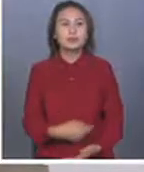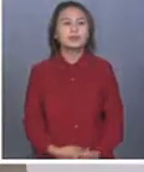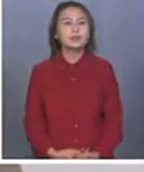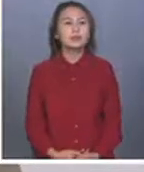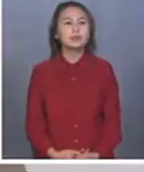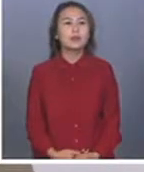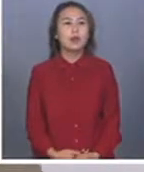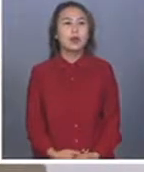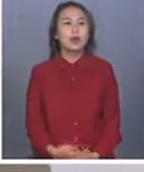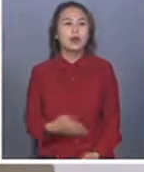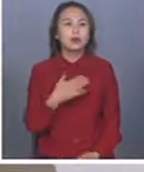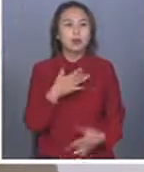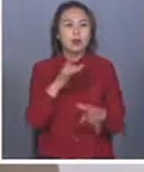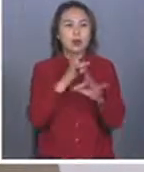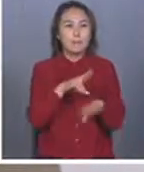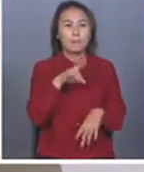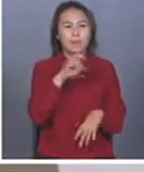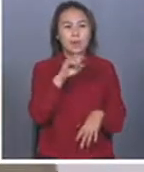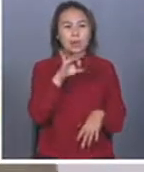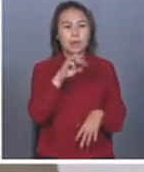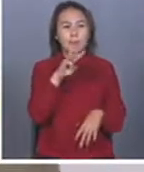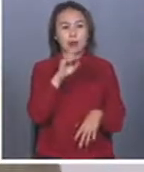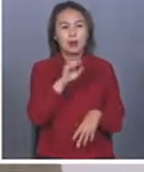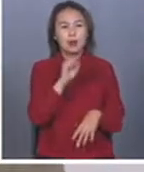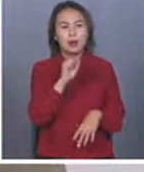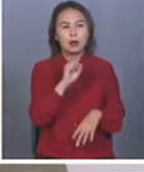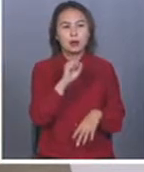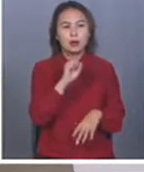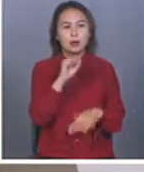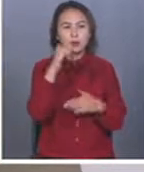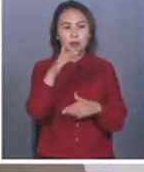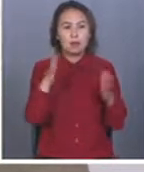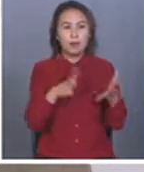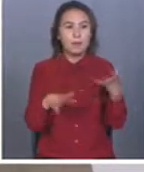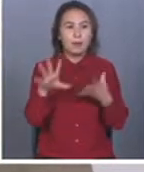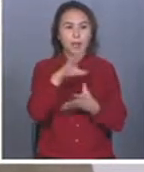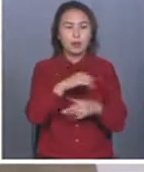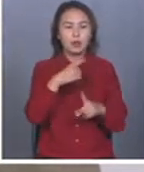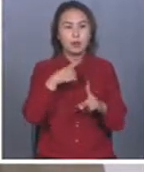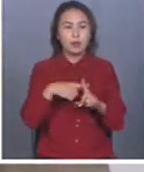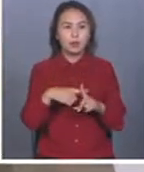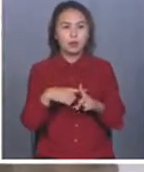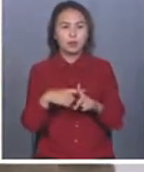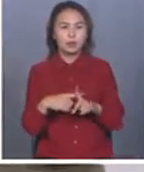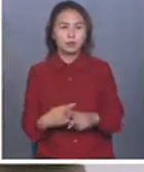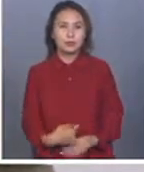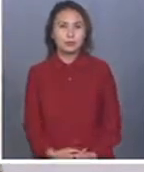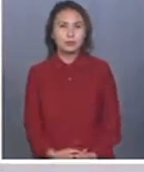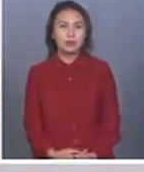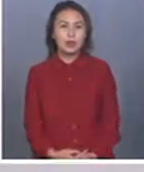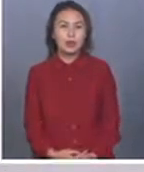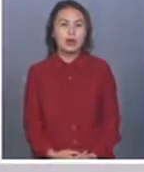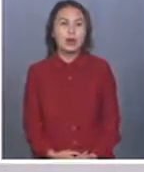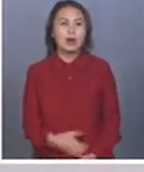айттық, иә, периметр дегеніміз тік төртбұрыштың барлық қабырғаларының ұзындықтарының қосындысы. Яғни